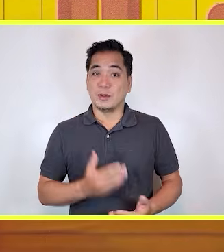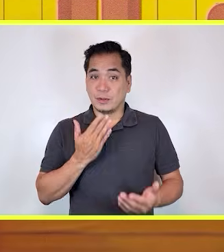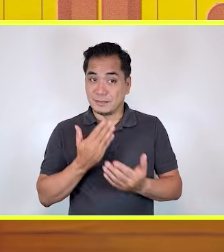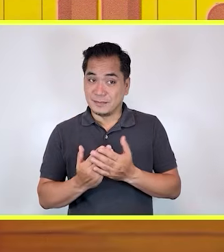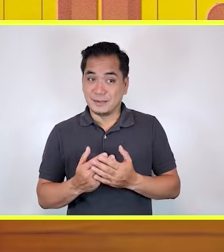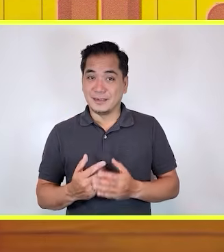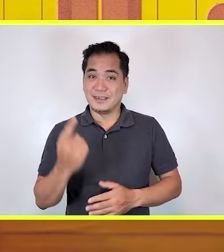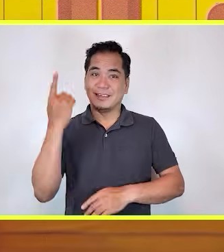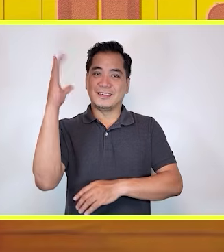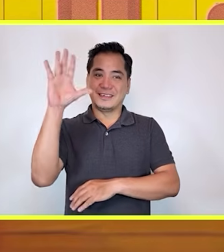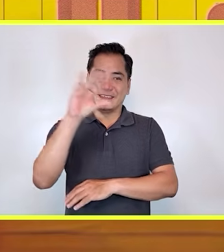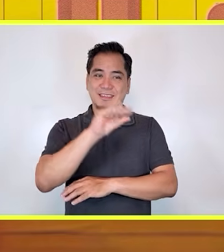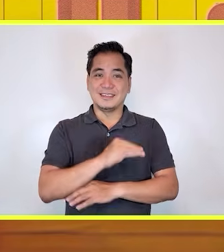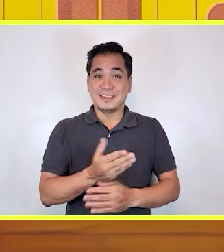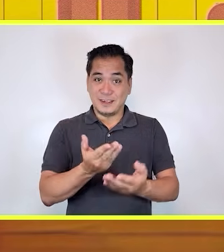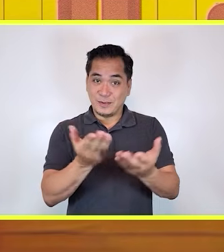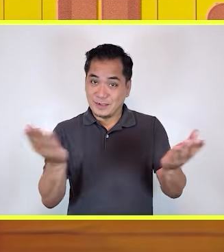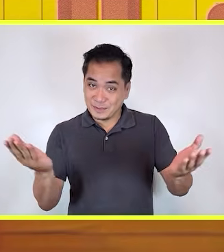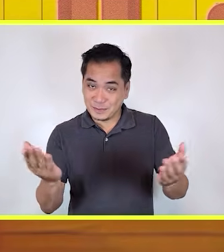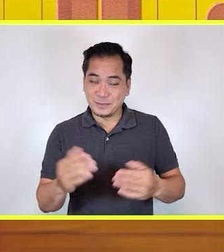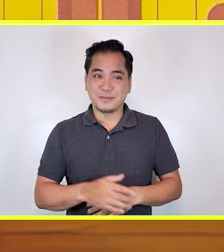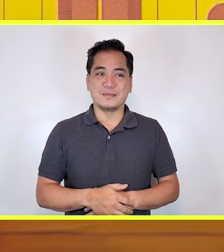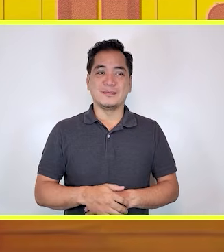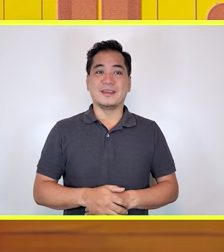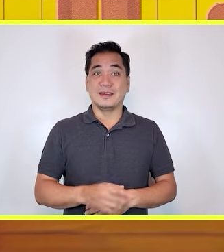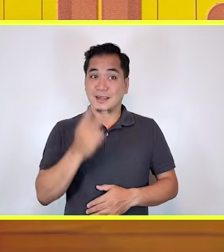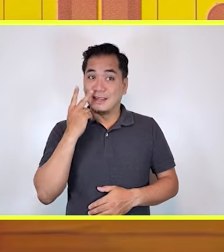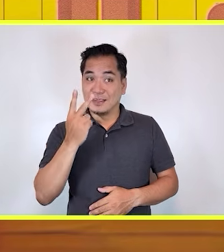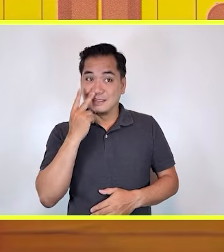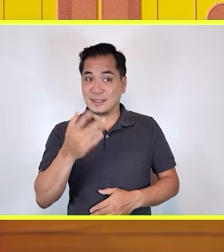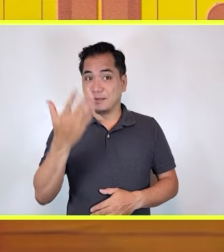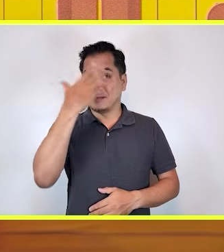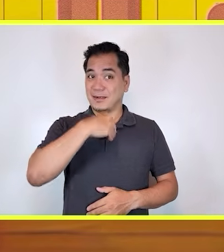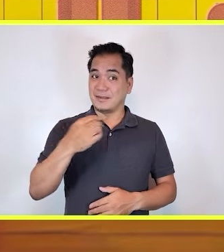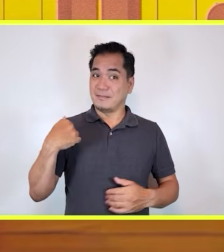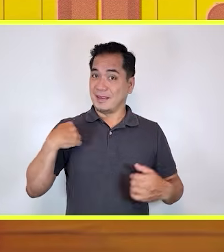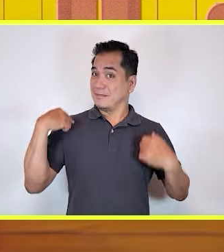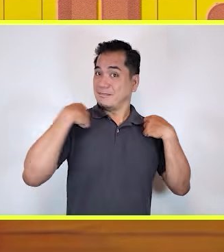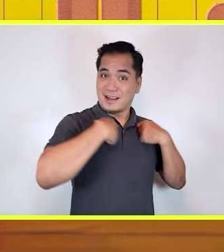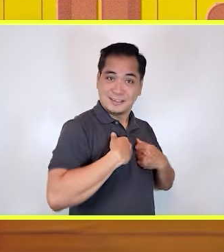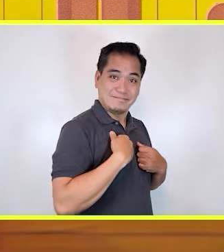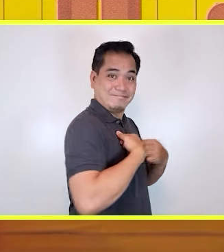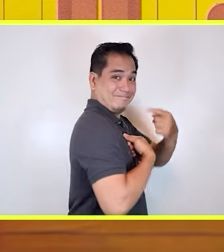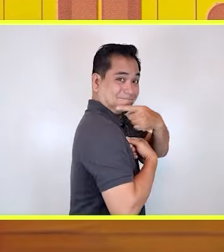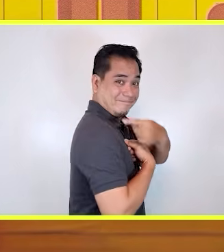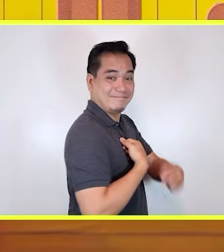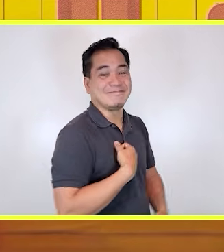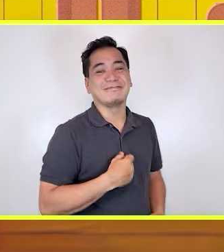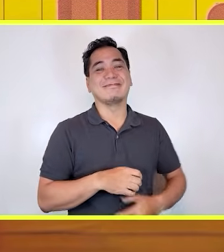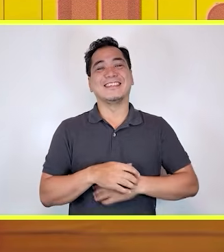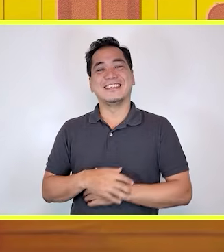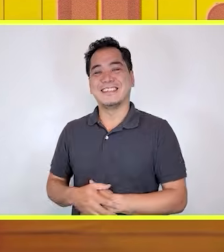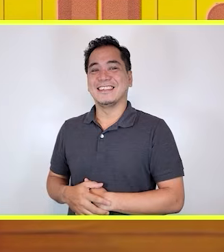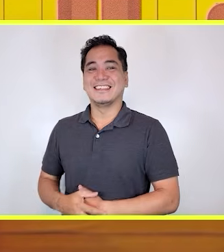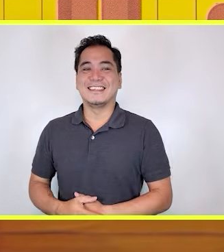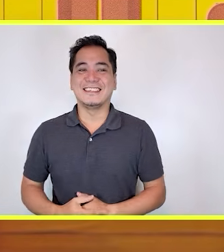Magandang araw! Kumusta kayo? Tingnan nyo, oh. Maganda ba ang bag ko?